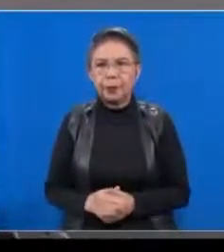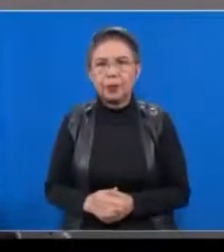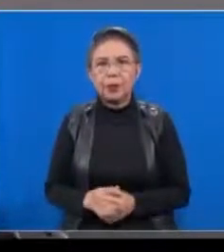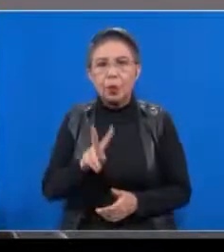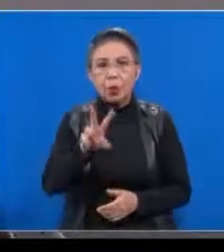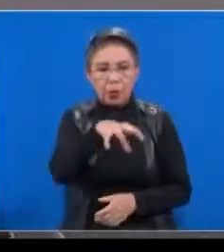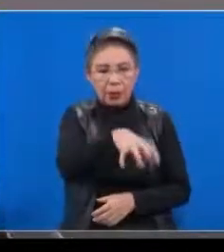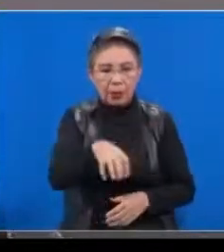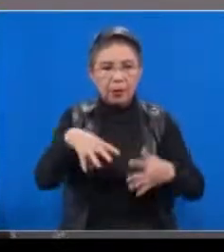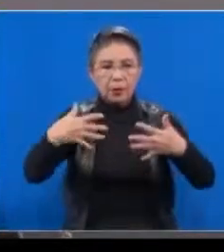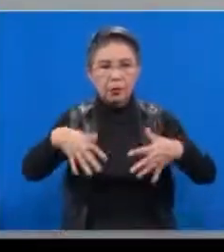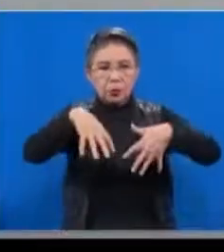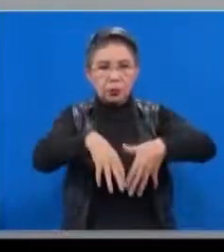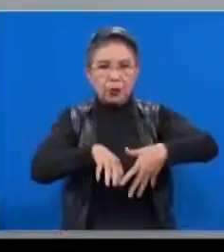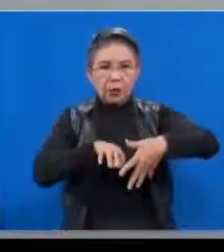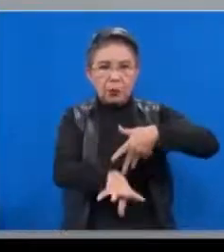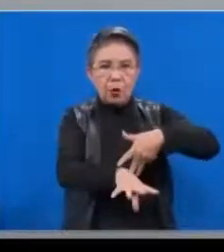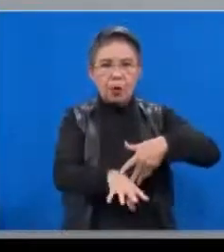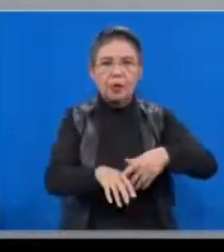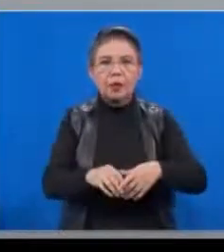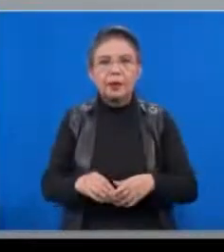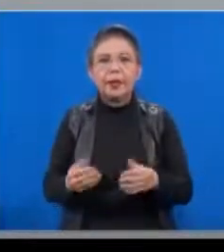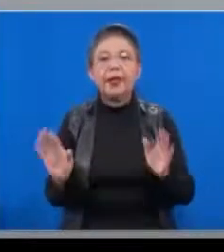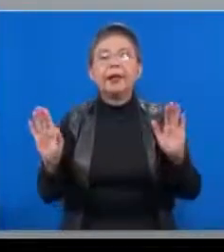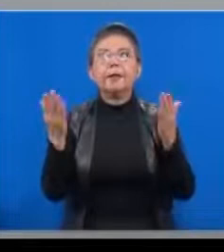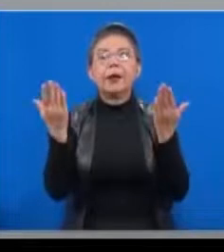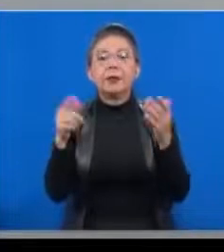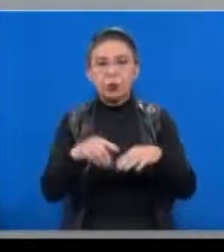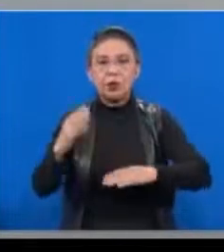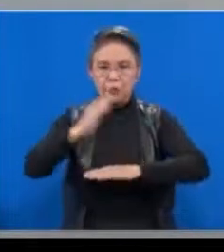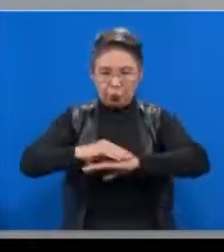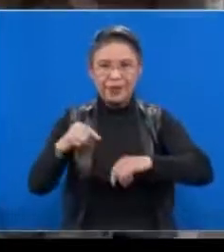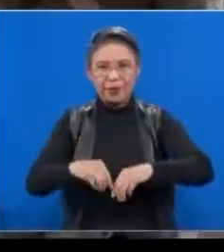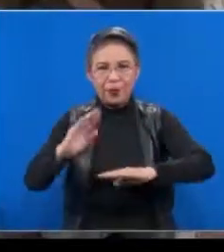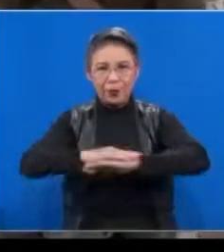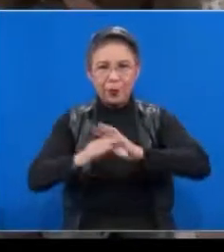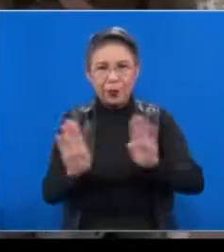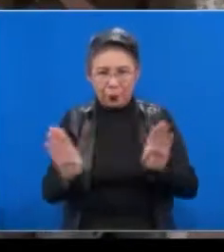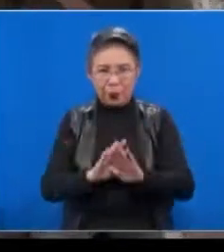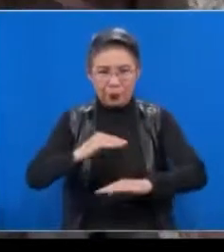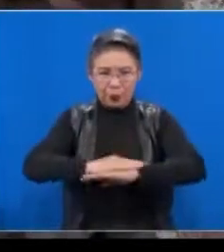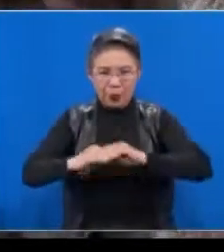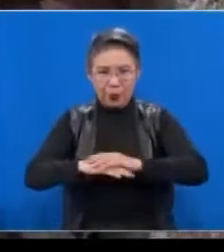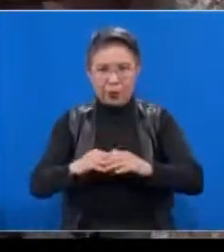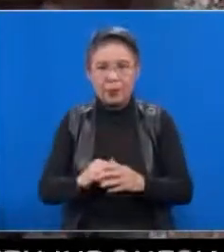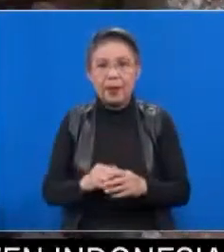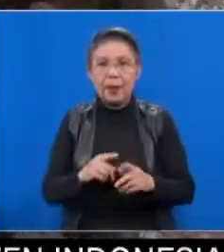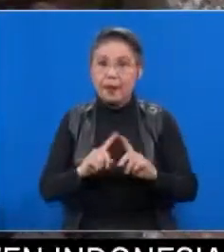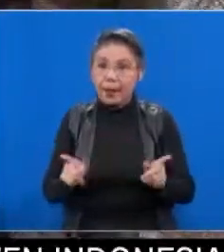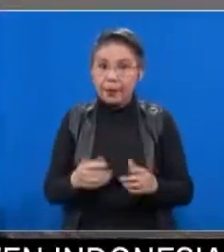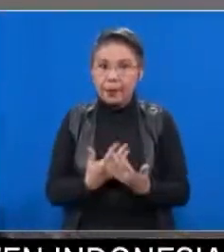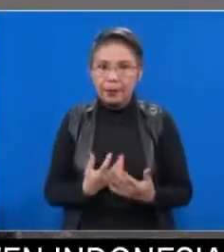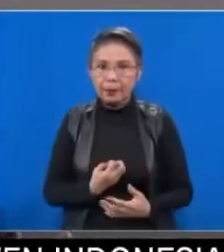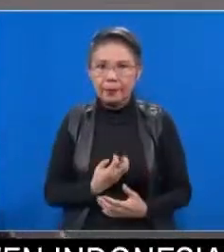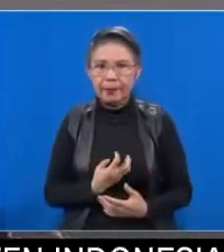Dua titik tanggul yang jebol di Sungai Menyong, Desa Sriwulan Demak sudah tertutup dengan karung yang diisi pasir. Meski sudah tertutup, namun warga